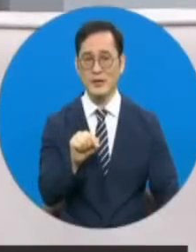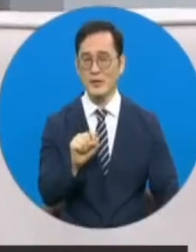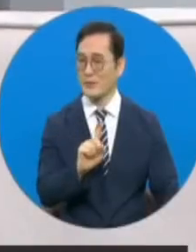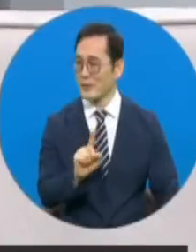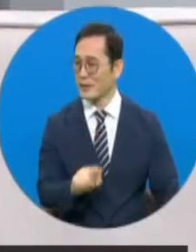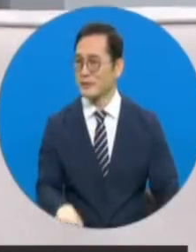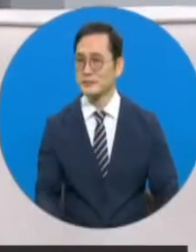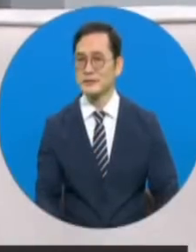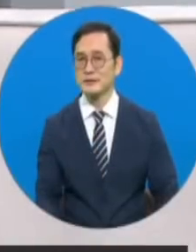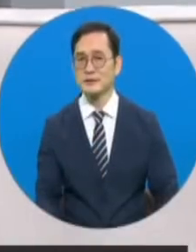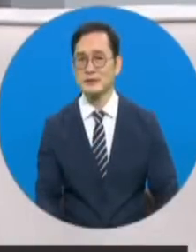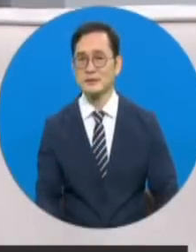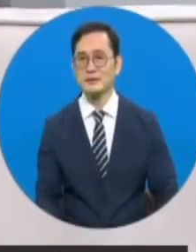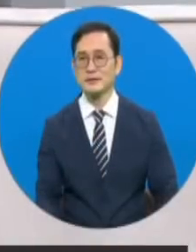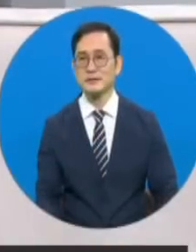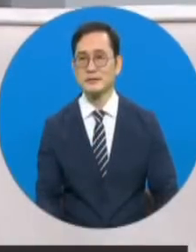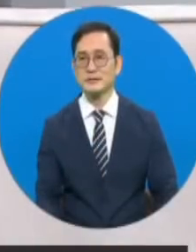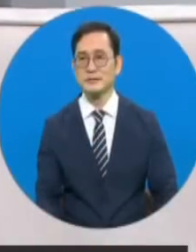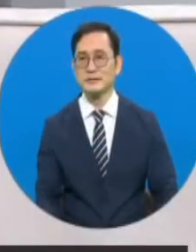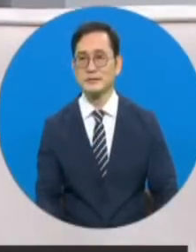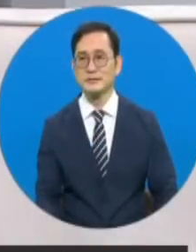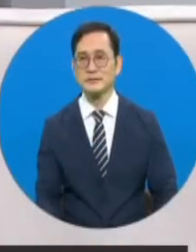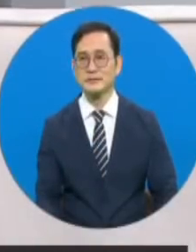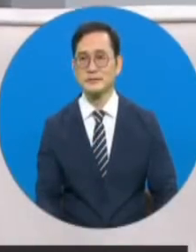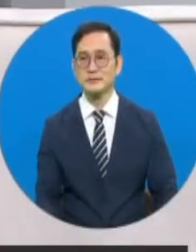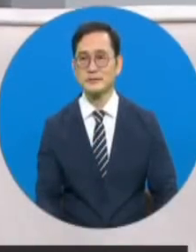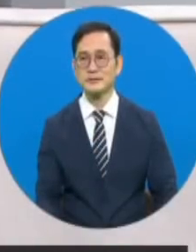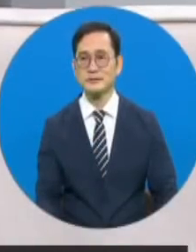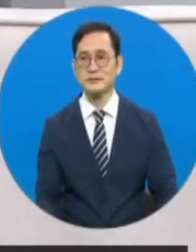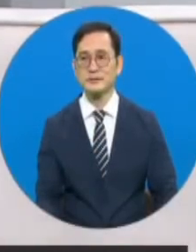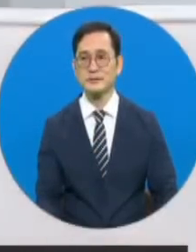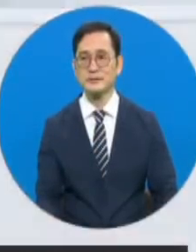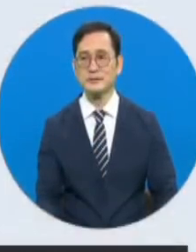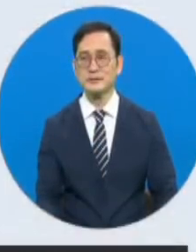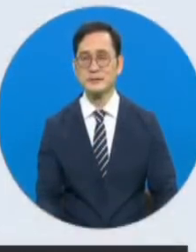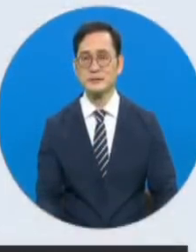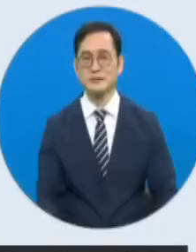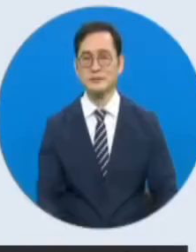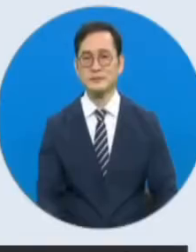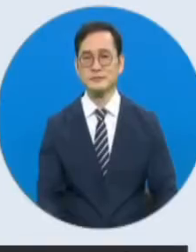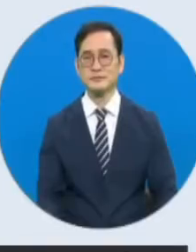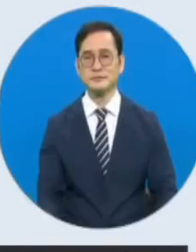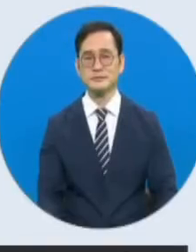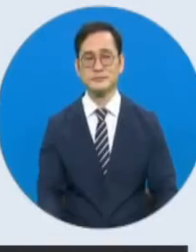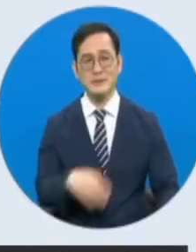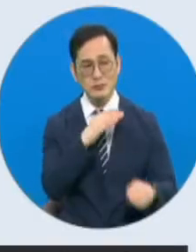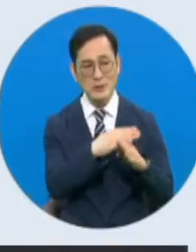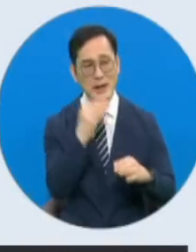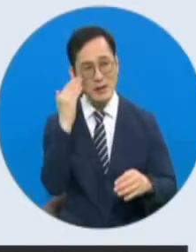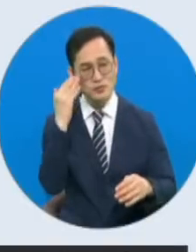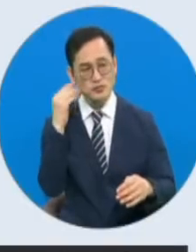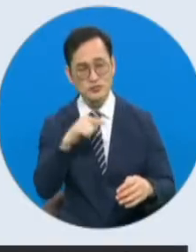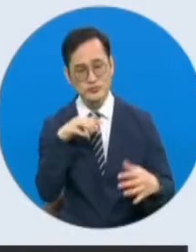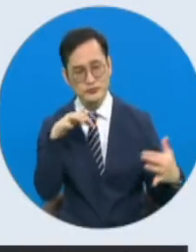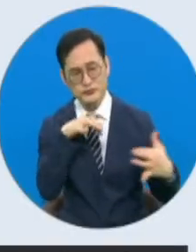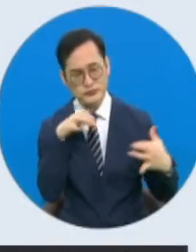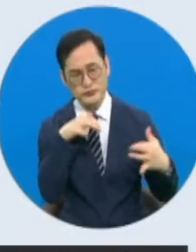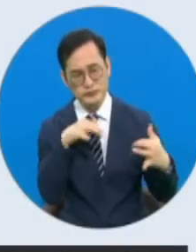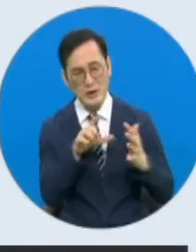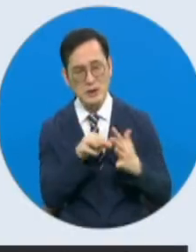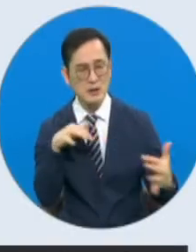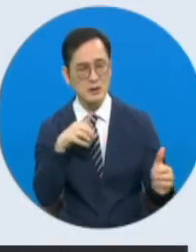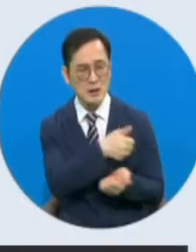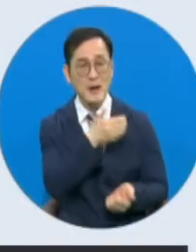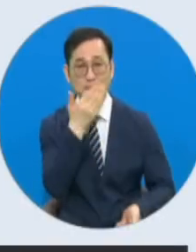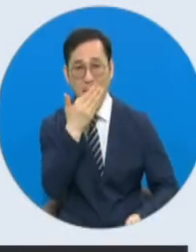군사력을 이야기할 때 재래식 전략이나 이런 부분에서는 우리가 뒤지지 않고 언제든지 싸움을 이길 수 있는 그런 능력과 자신감을 가지고